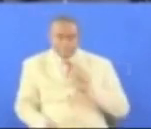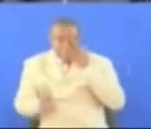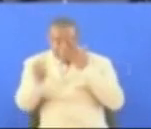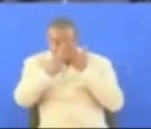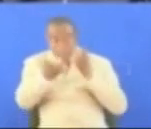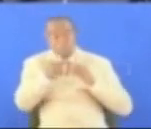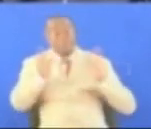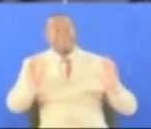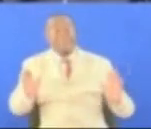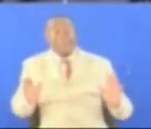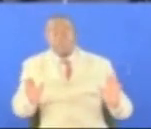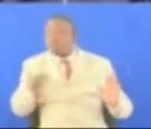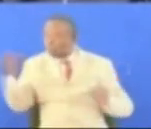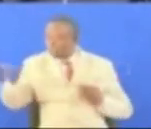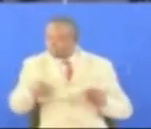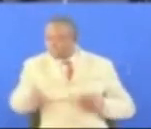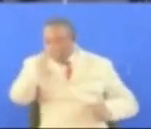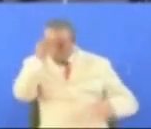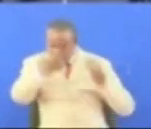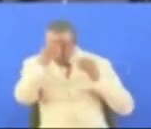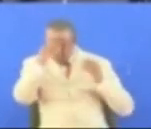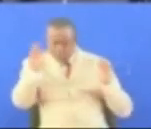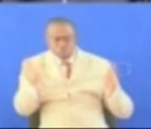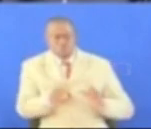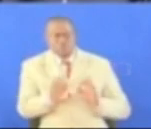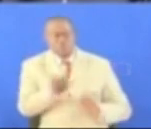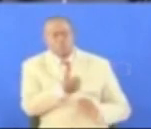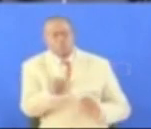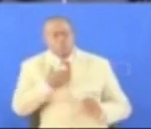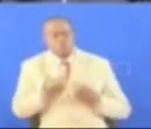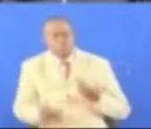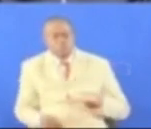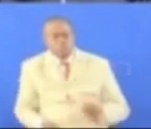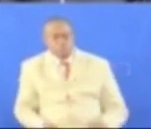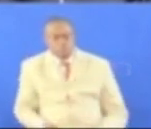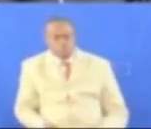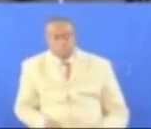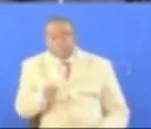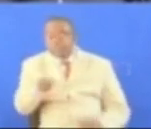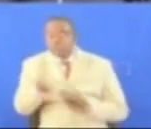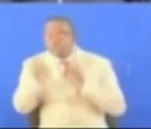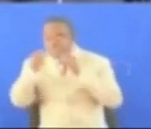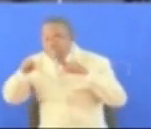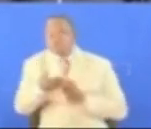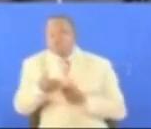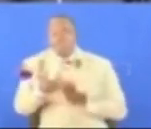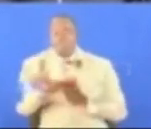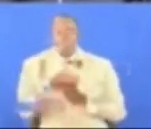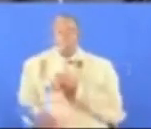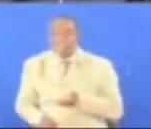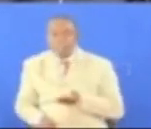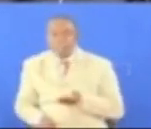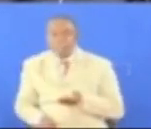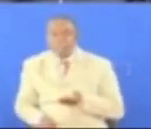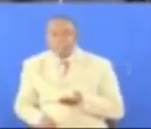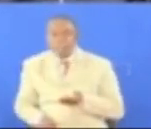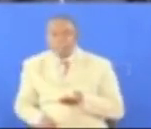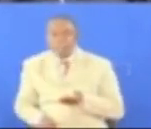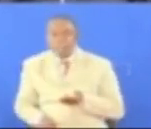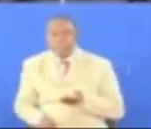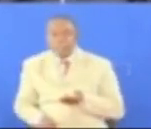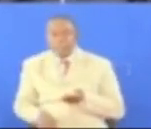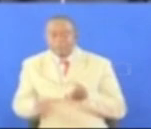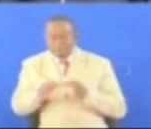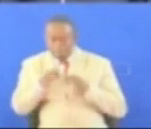ready. Tulikuwa tuna raise vipi watoto wetu? Leo Japani wanahangaika kwamba uzao wao